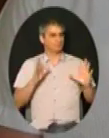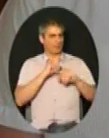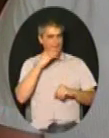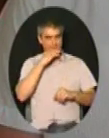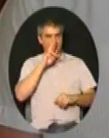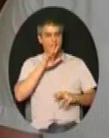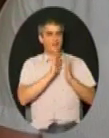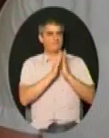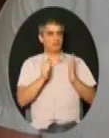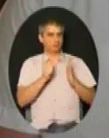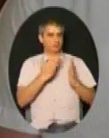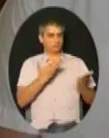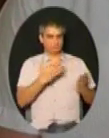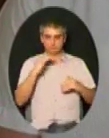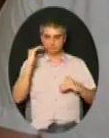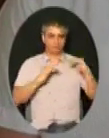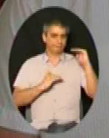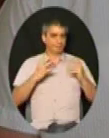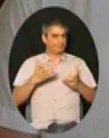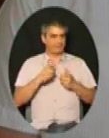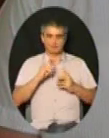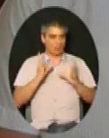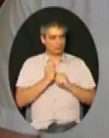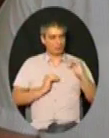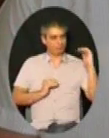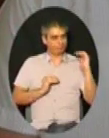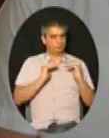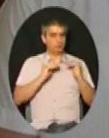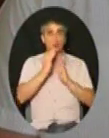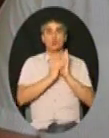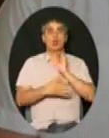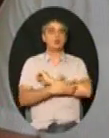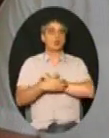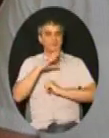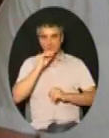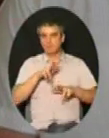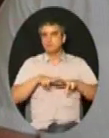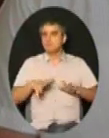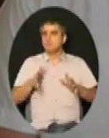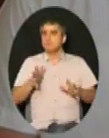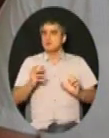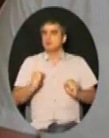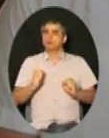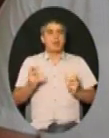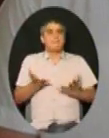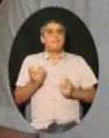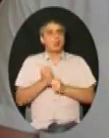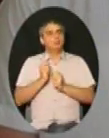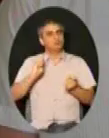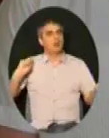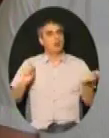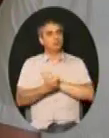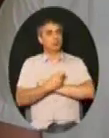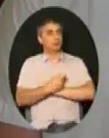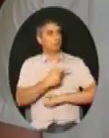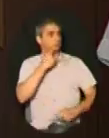פסח 2016, אדוני, הפערים החברתיים לא הצטמצמו, הדוחות על העוני מדברים על מצב קשה. מה עושים כדי לשנות את התמונה